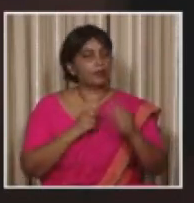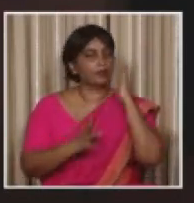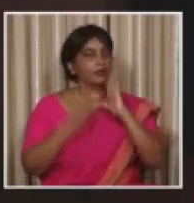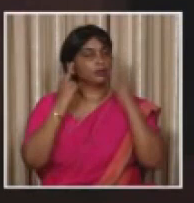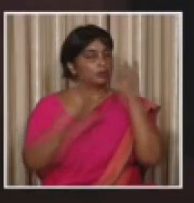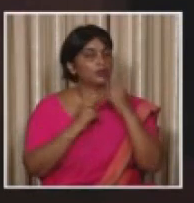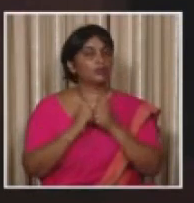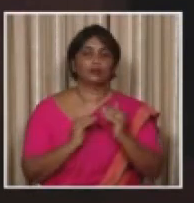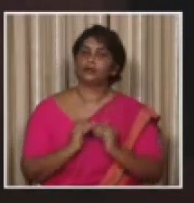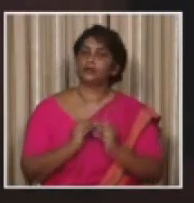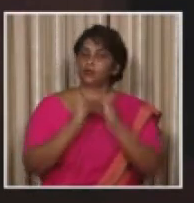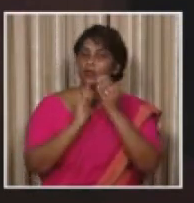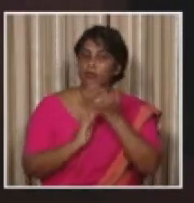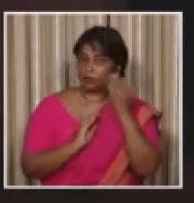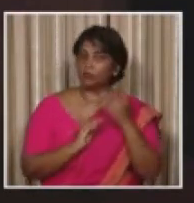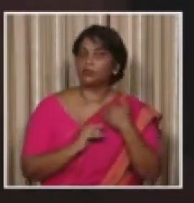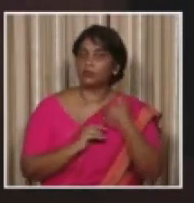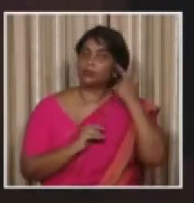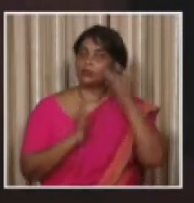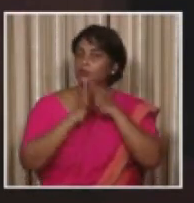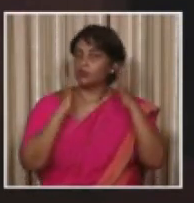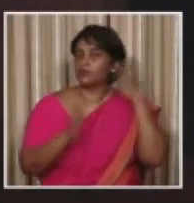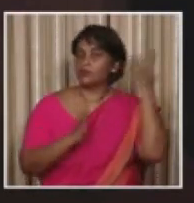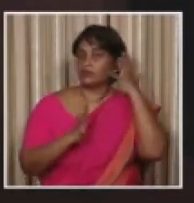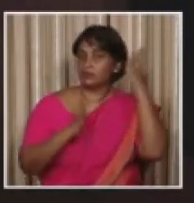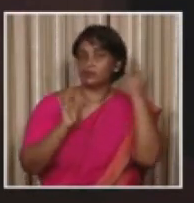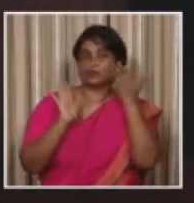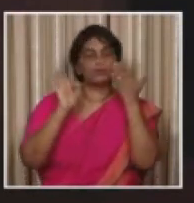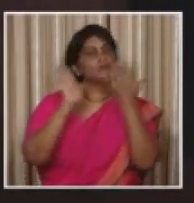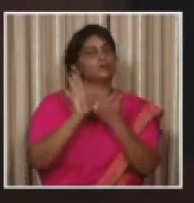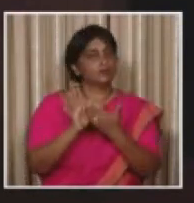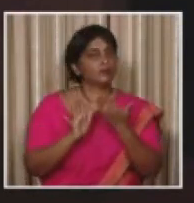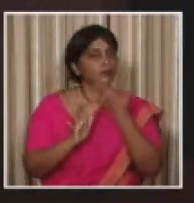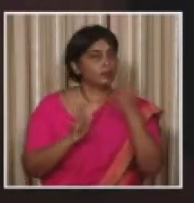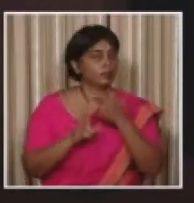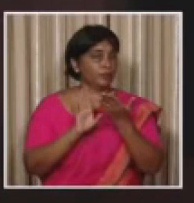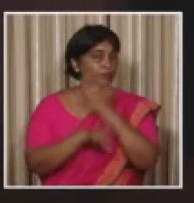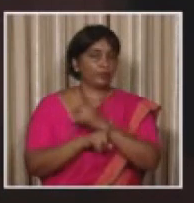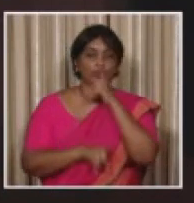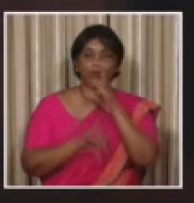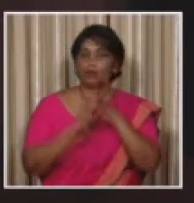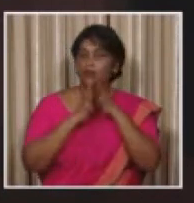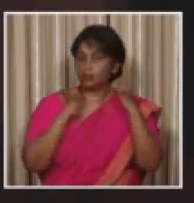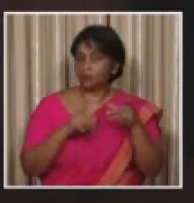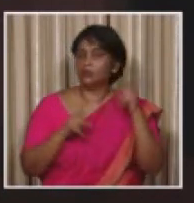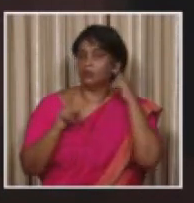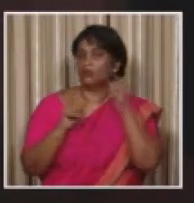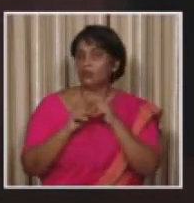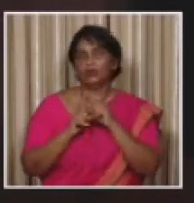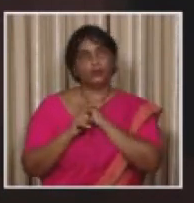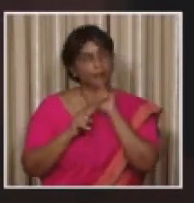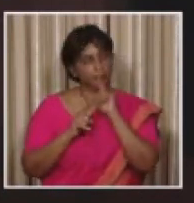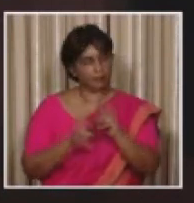සංචාරක ව්‍යාපාරය ගොඩනගන්න පුළුවන් නම් මා හිතනවා ලෝකයට අපිට අලුත් දෙයක් අපිට අනන්‍ය දෙයක් දෙන්නට පුළුවන්. මීට පෙර කතා කරපු බොහෝ දෙනෙකුත් ඒ පිළිබඳ අවධානය